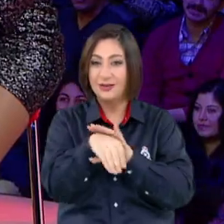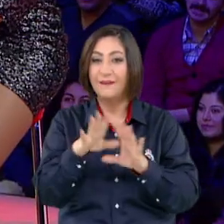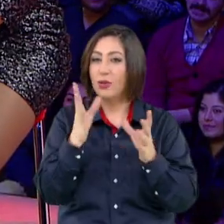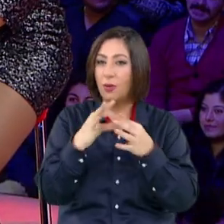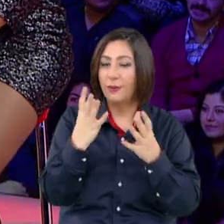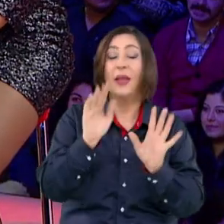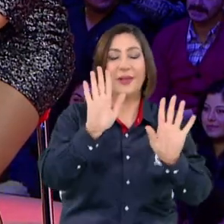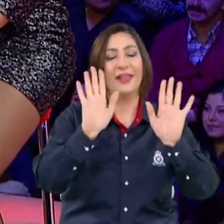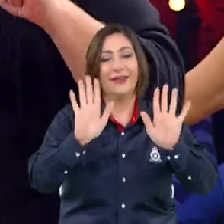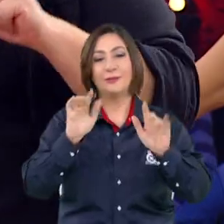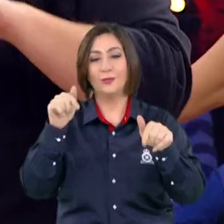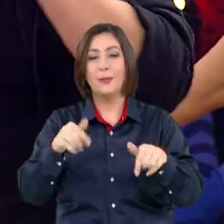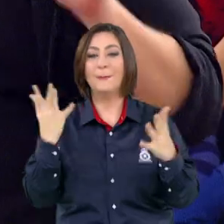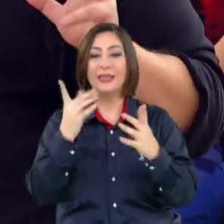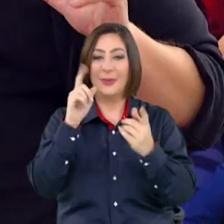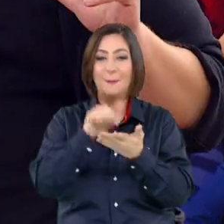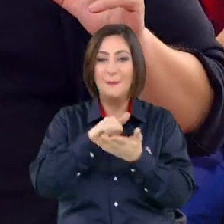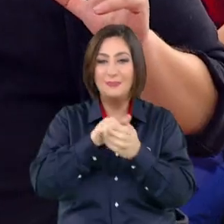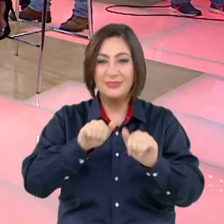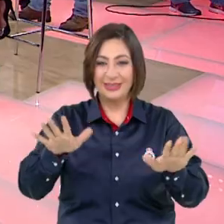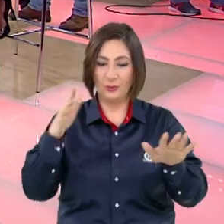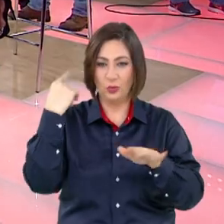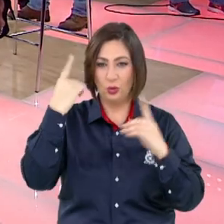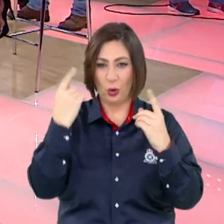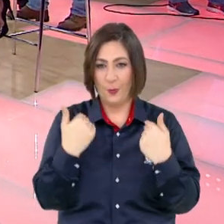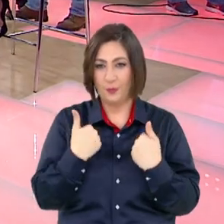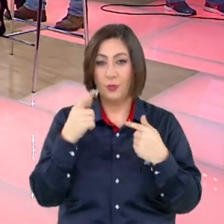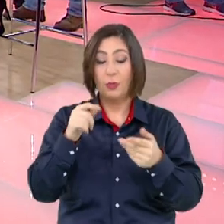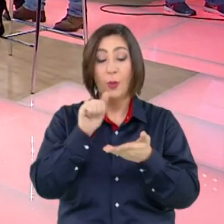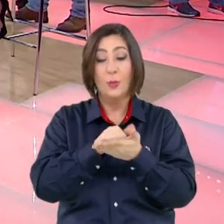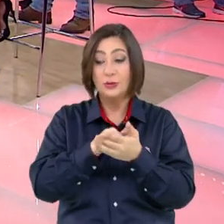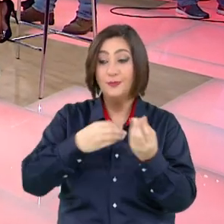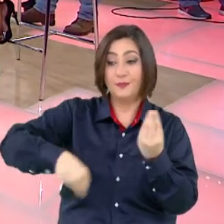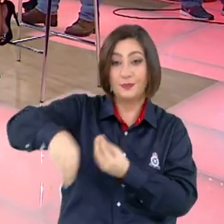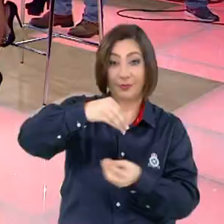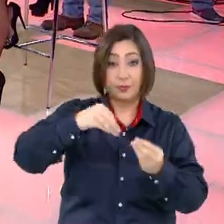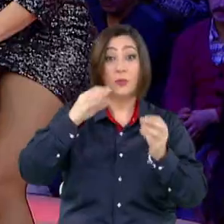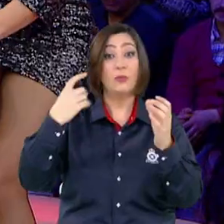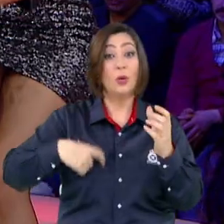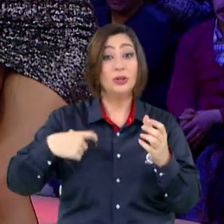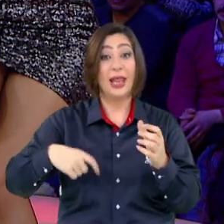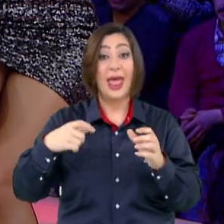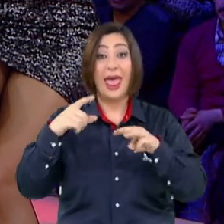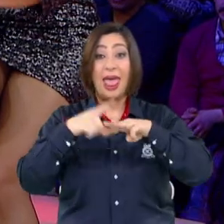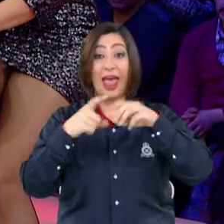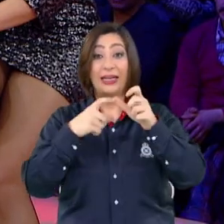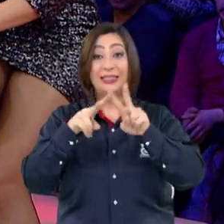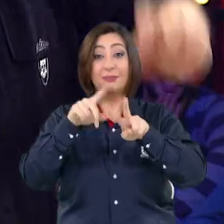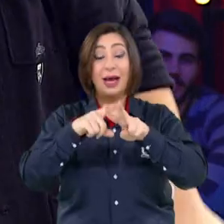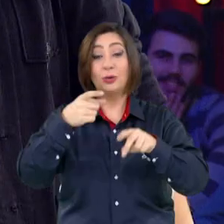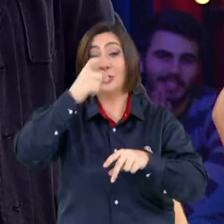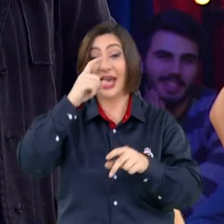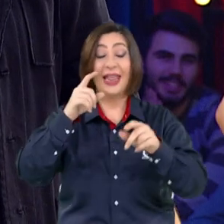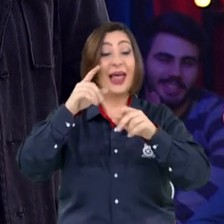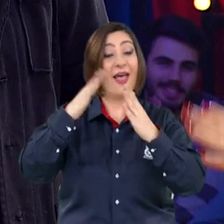Evet. Şimdi şöyle, mesela bir basın lansmanı düşünüyorum. Çok iyi diyorsun. Evet, bu basın lansmanı özellikle... Esma Sultan Yalısı'nda olmalı.